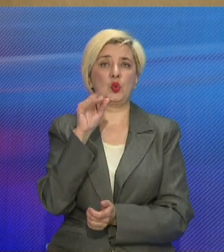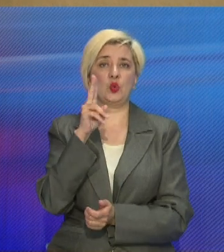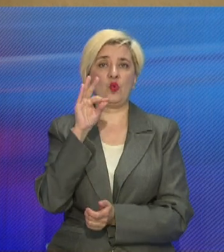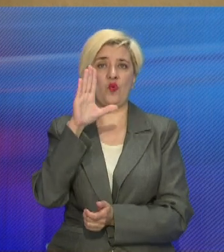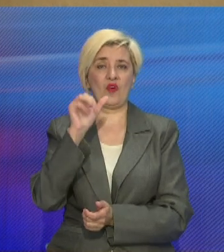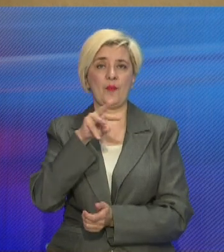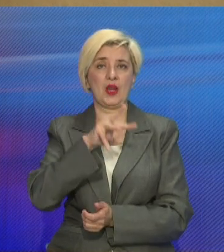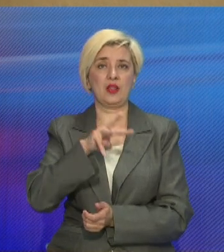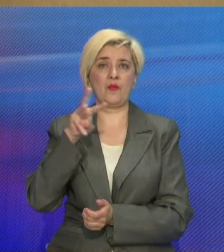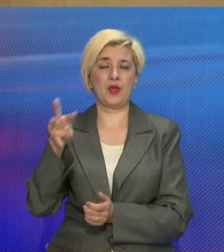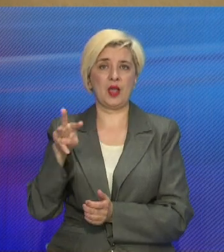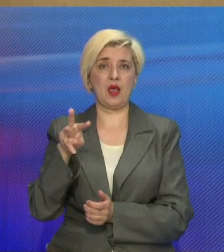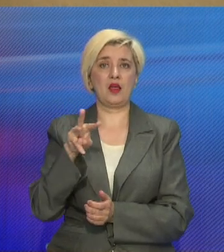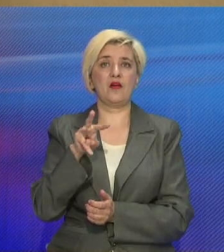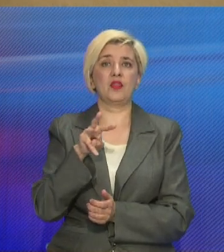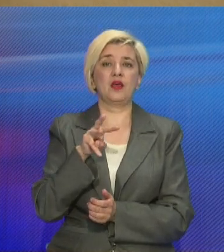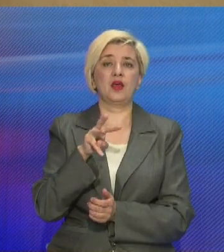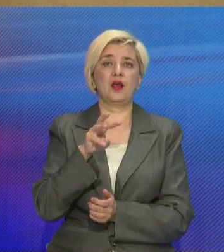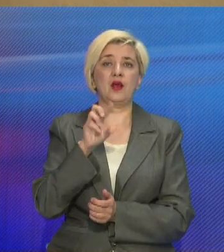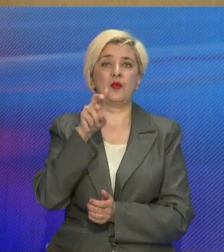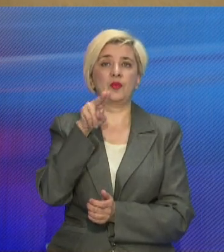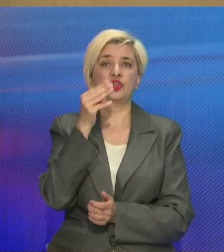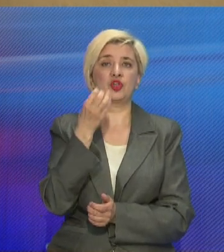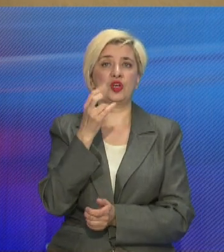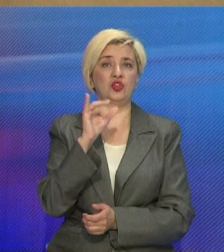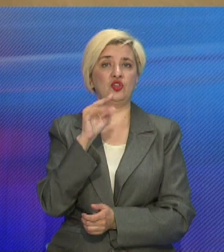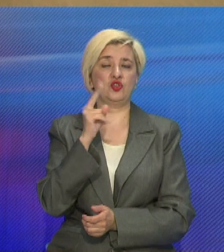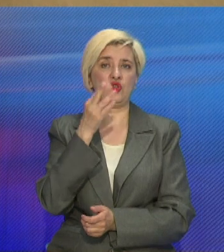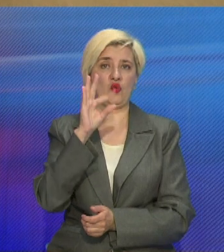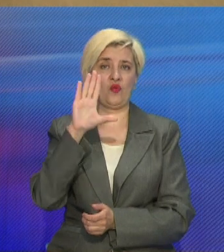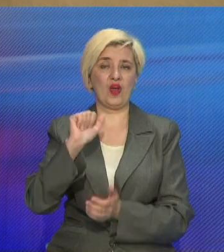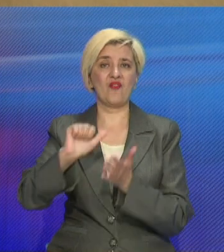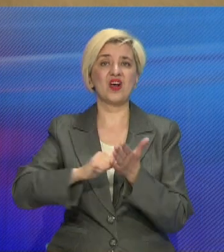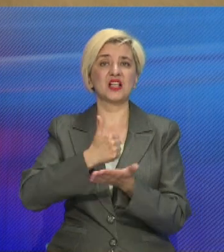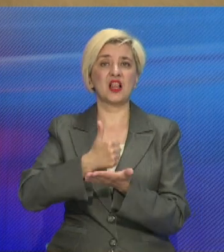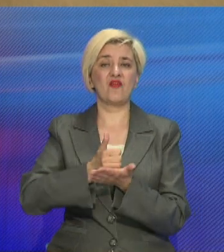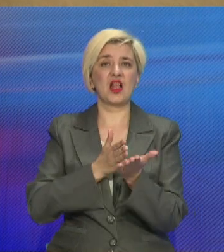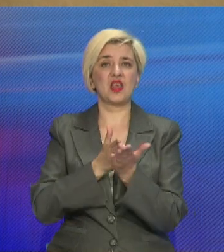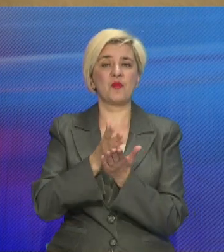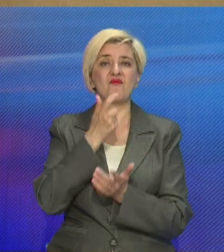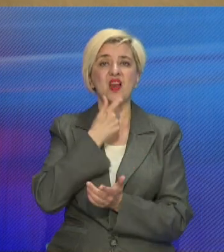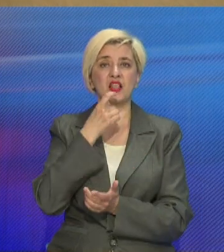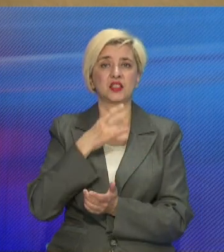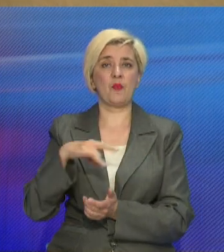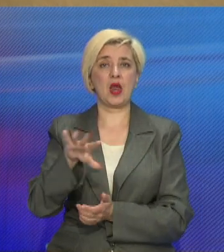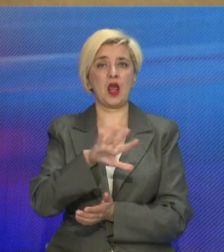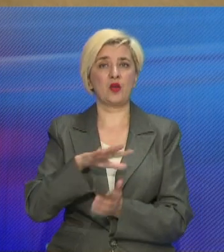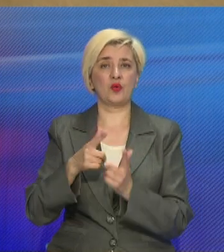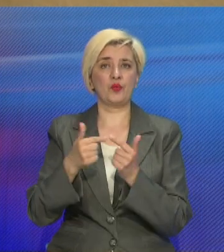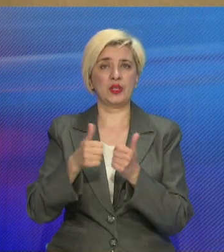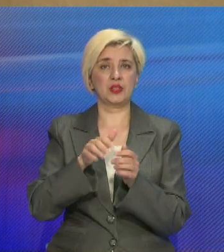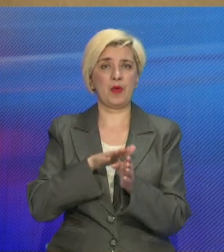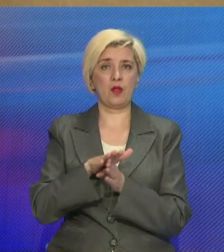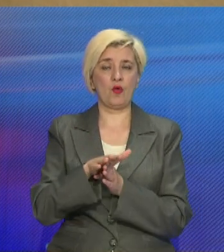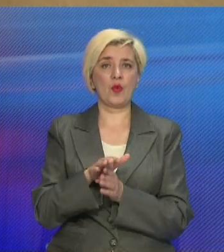облсполкома Пшеничного. Она возглавляла направление в Ленинском райисполкоме. Климович Валерий